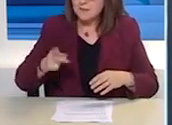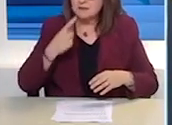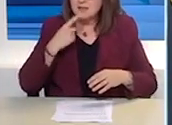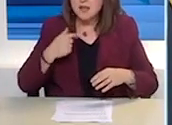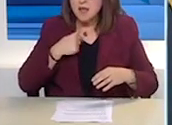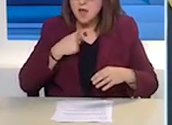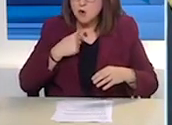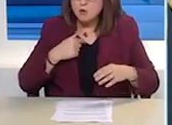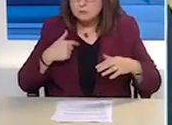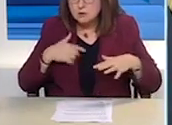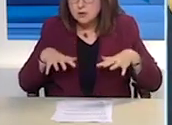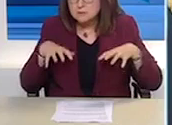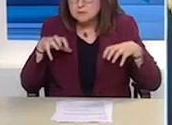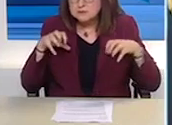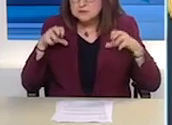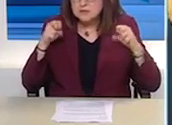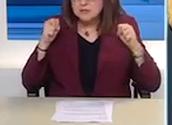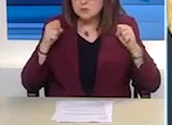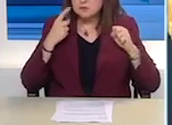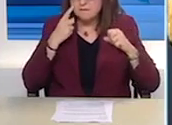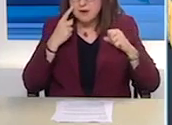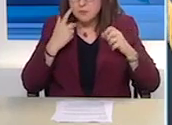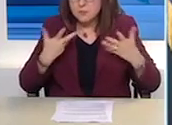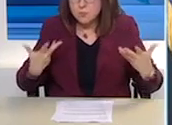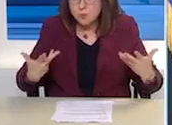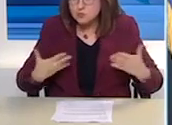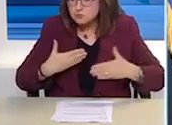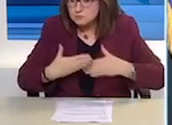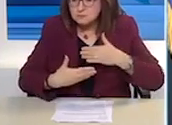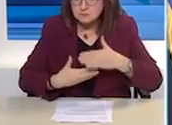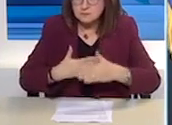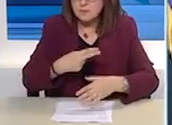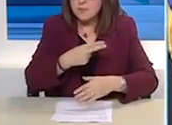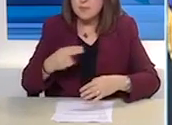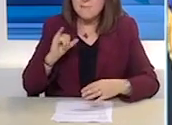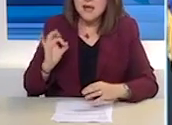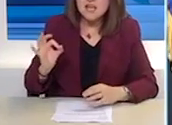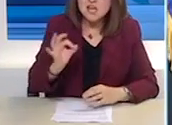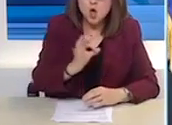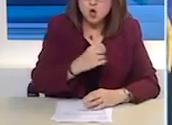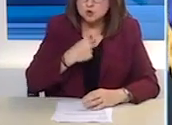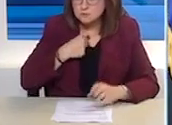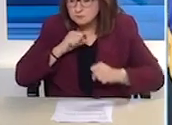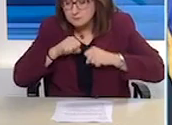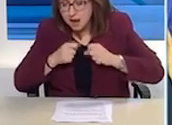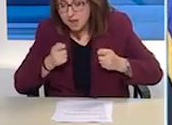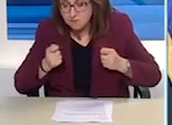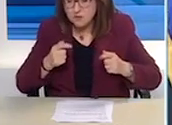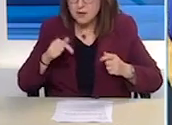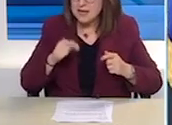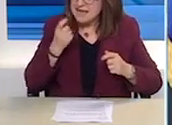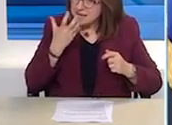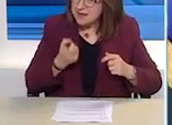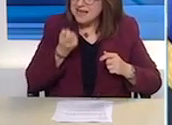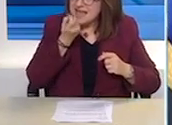όλοι σε αυτή την ιστορία απέναντι στον ιό. Υπάρχουν σαφή στοιχεία μιας επιβράδυνσης της αύξησης,